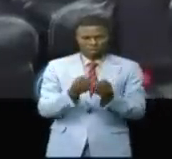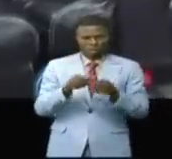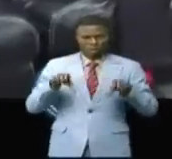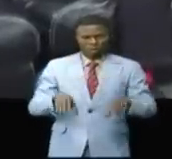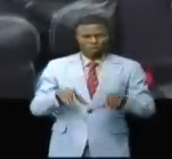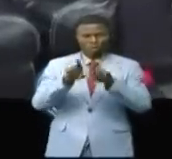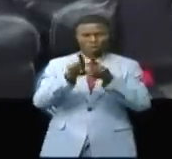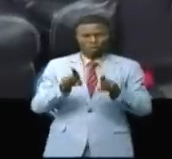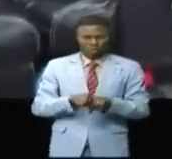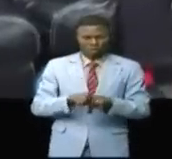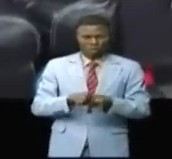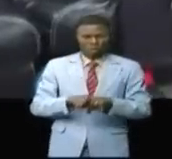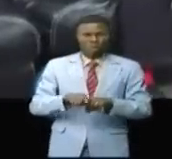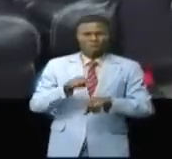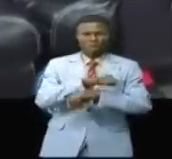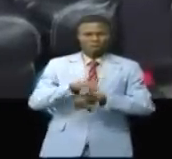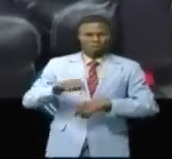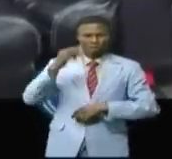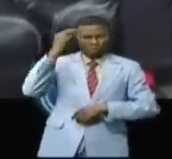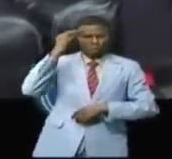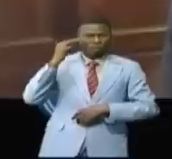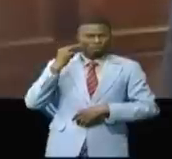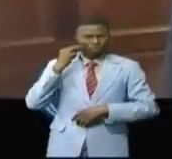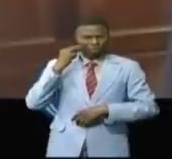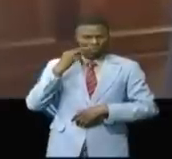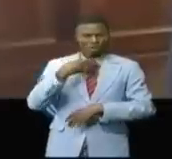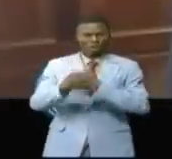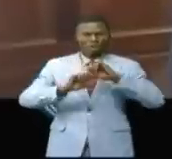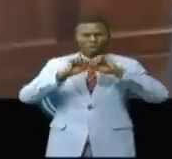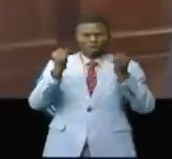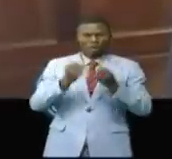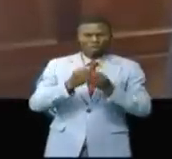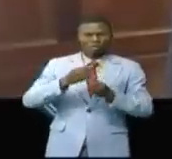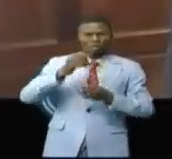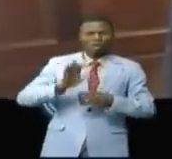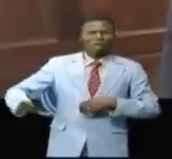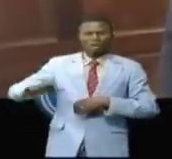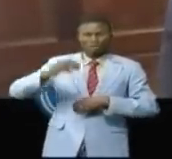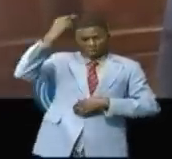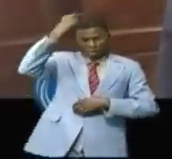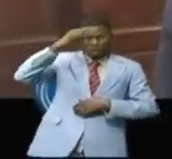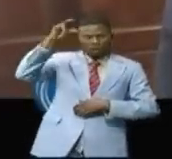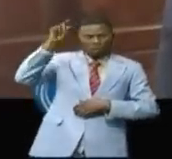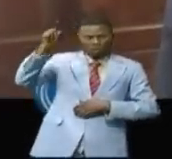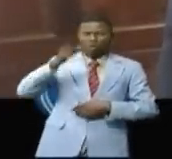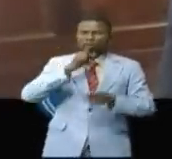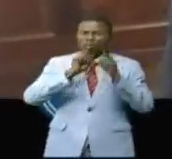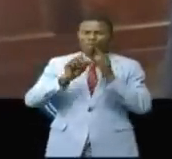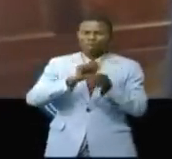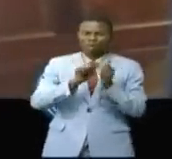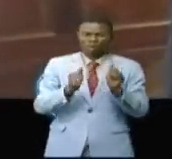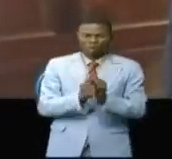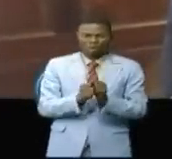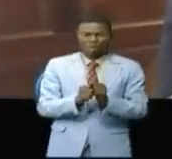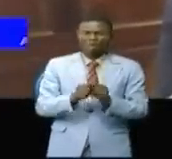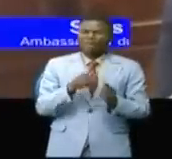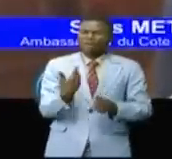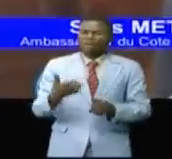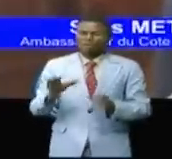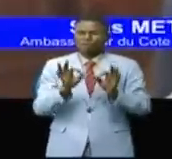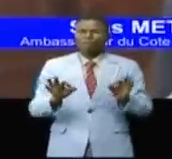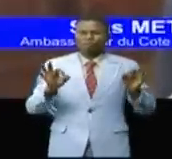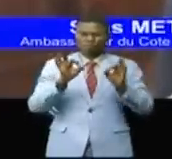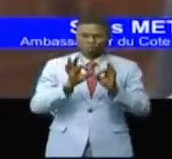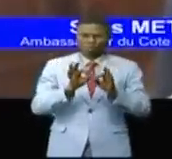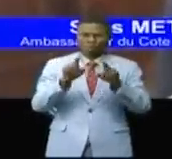congo et mystère notre sociale des plus connus voire pour changer les supporter et